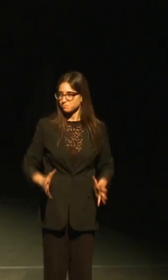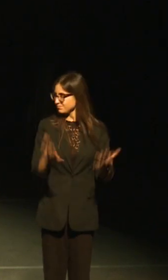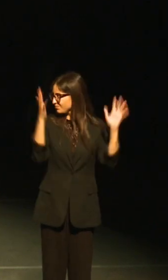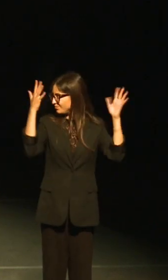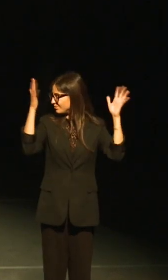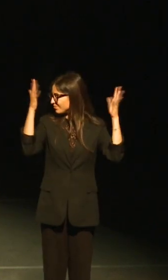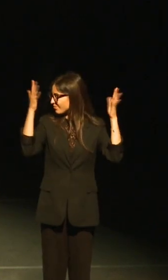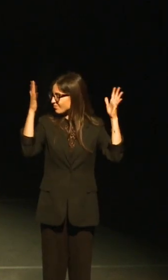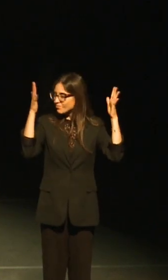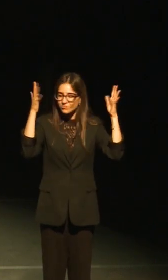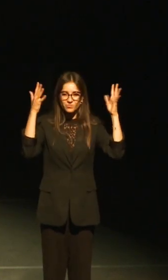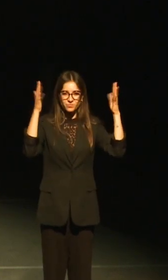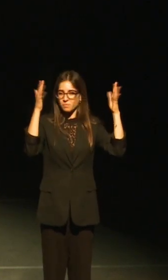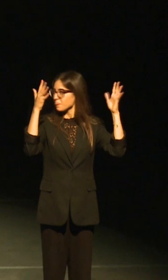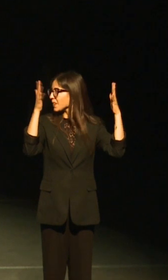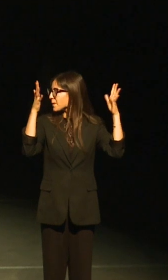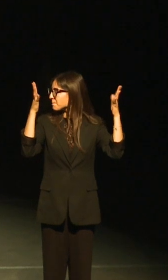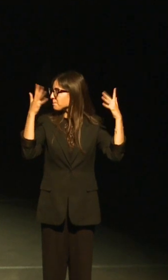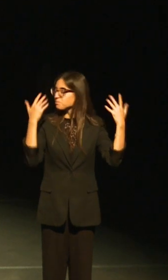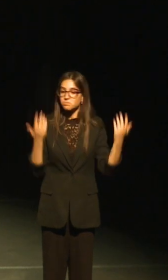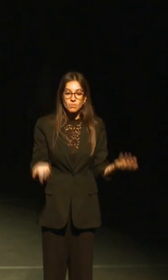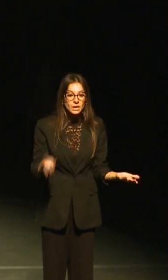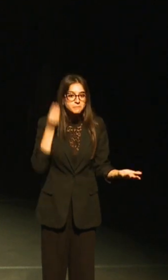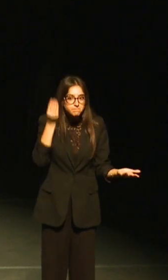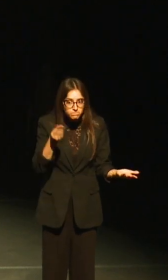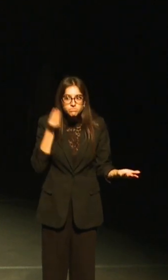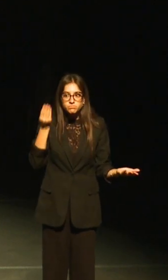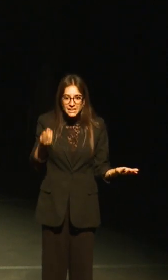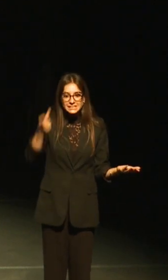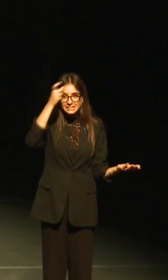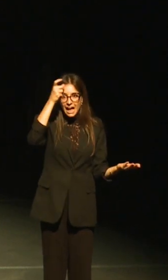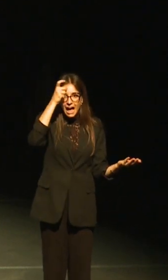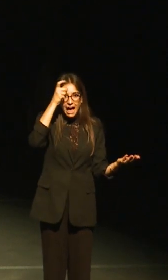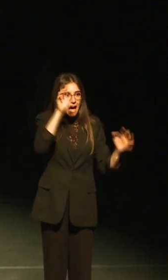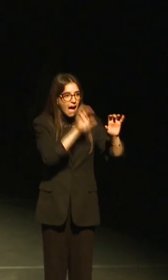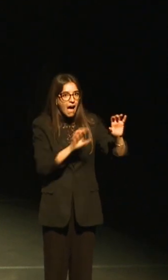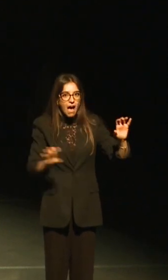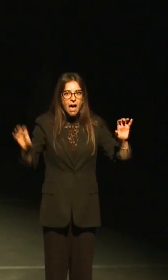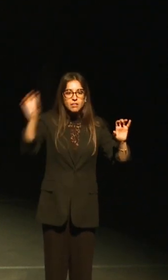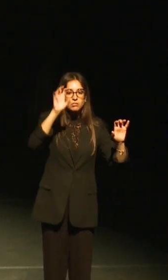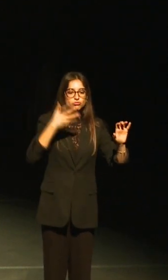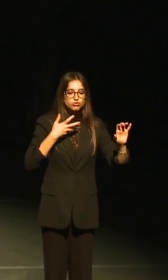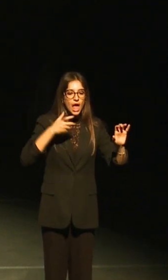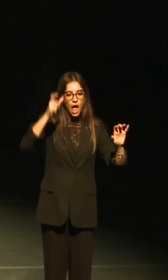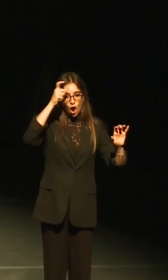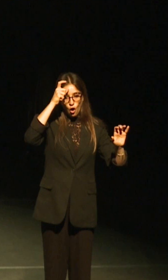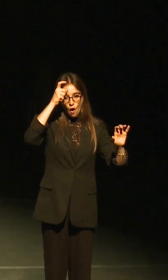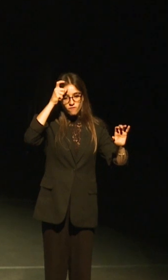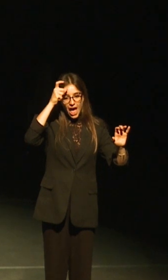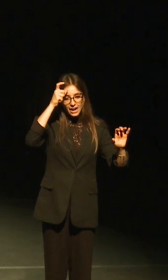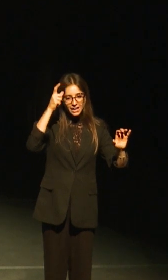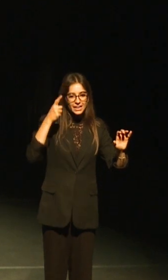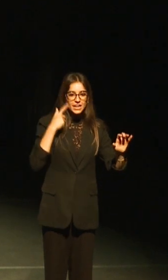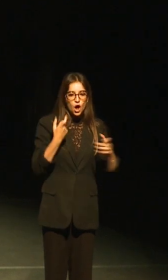E pensare che in alcuni paesi sono stati governi conservatori No ad approvare